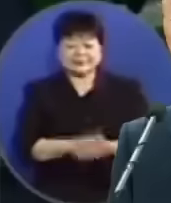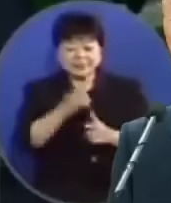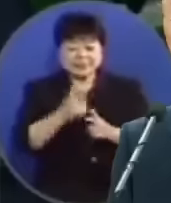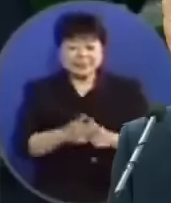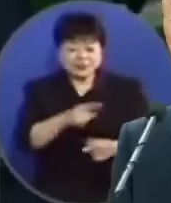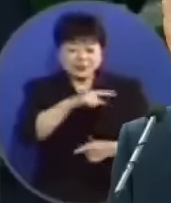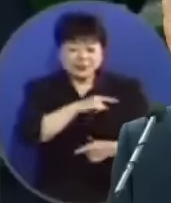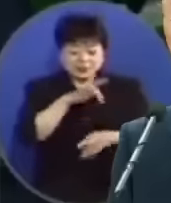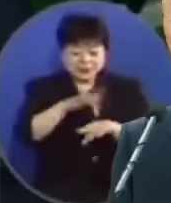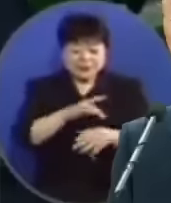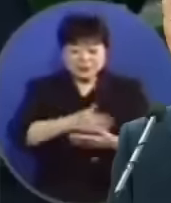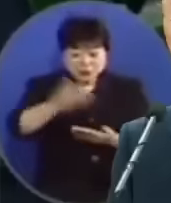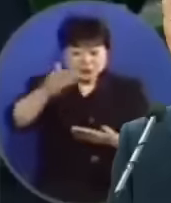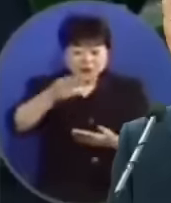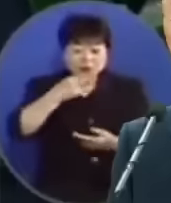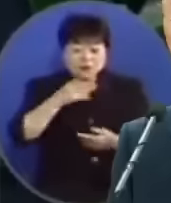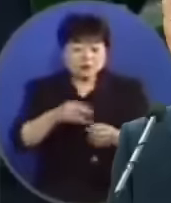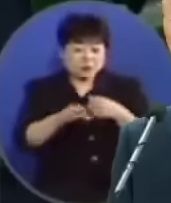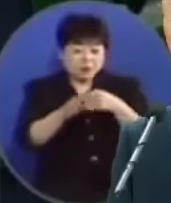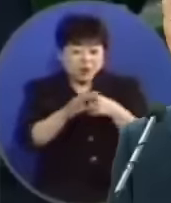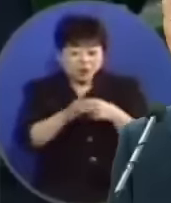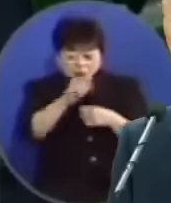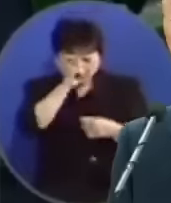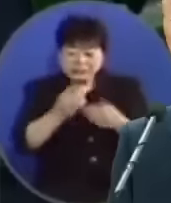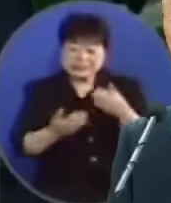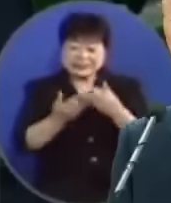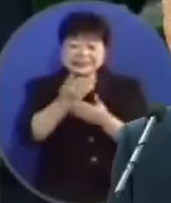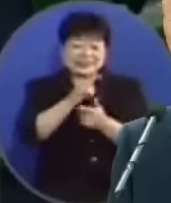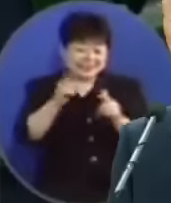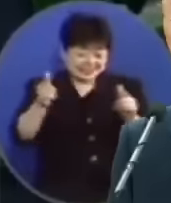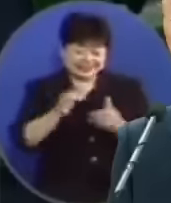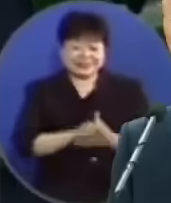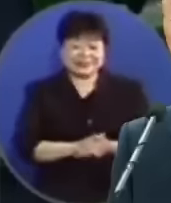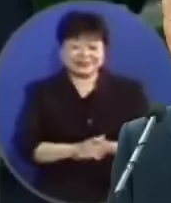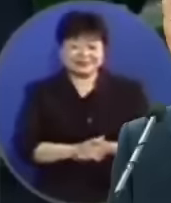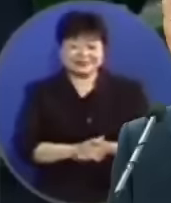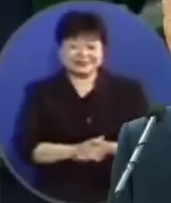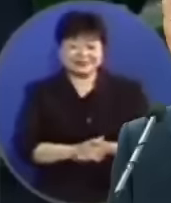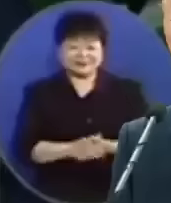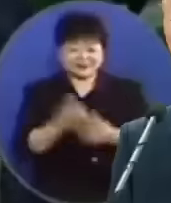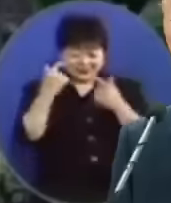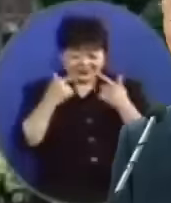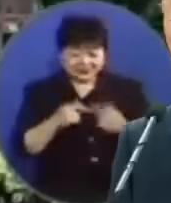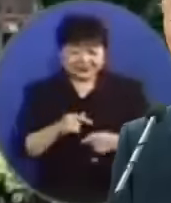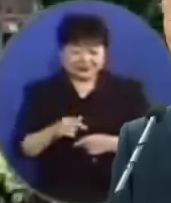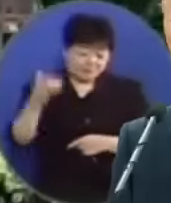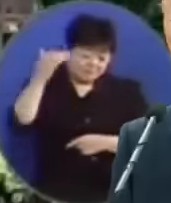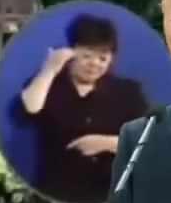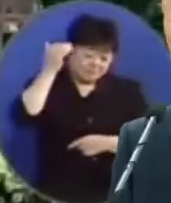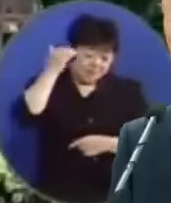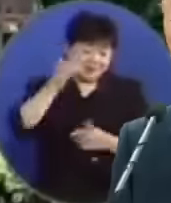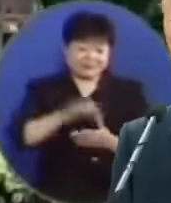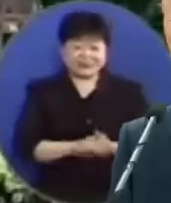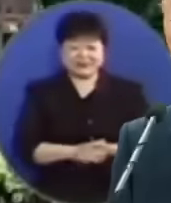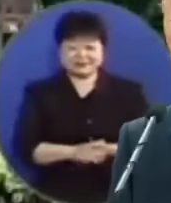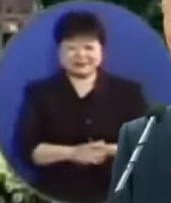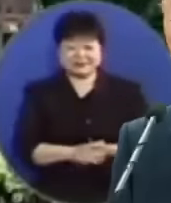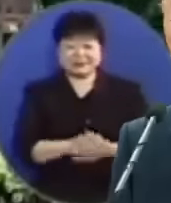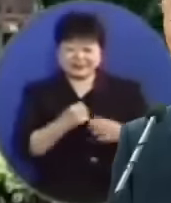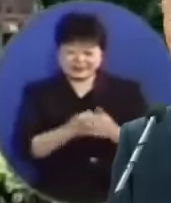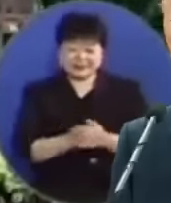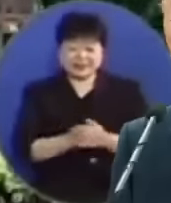예수 이름으로 사탄을 쫓아내지 않고는 좋은 일이 일어나지 않습니다. 늘 방해하기 때문인 것입니다.